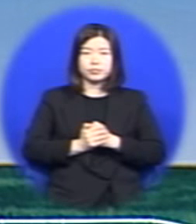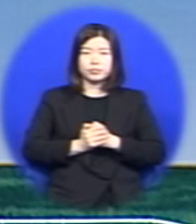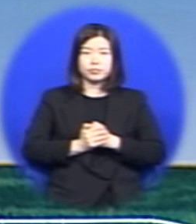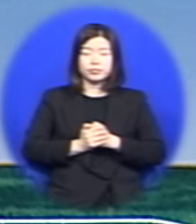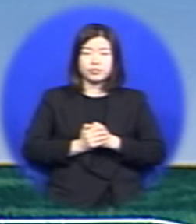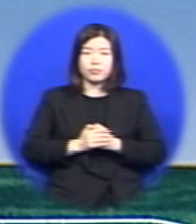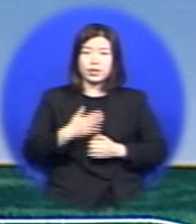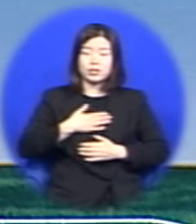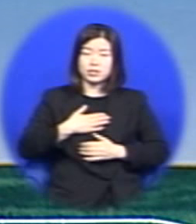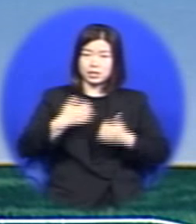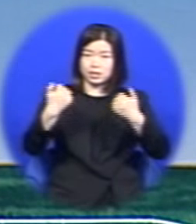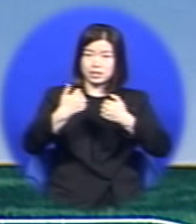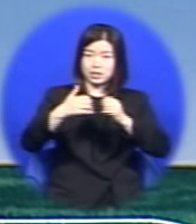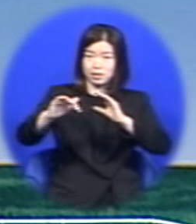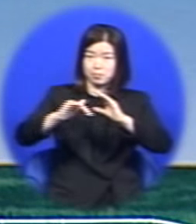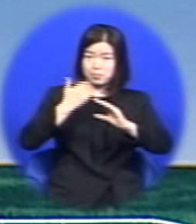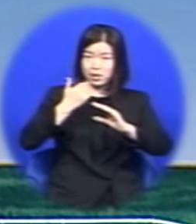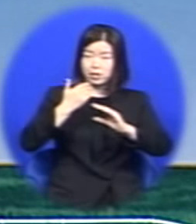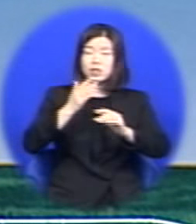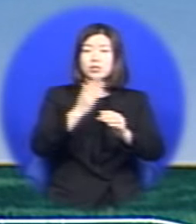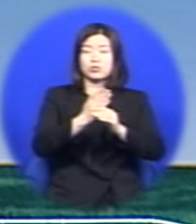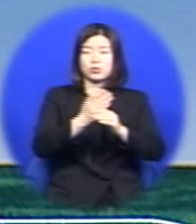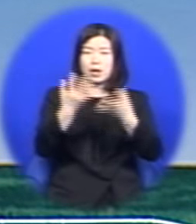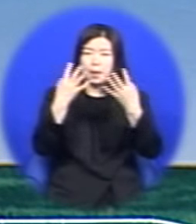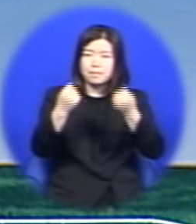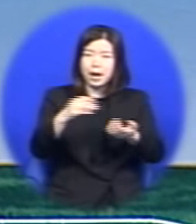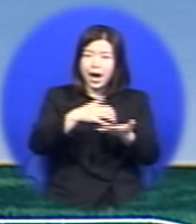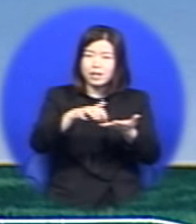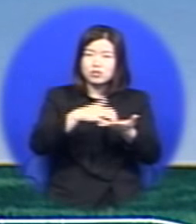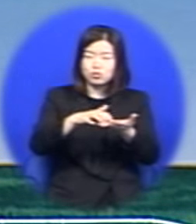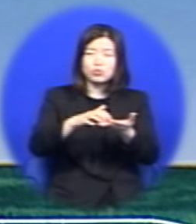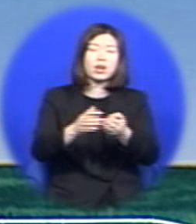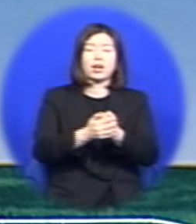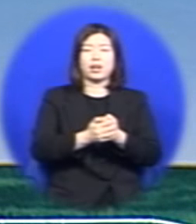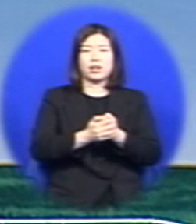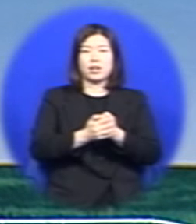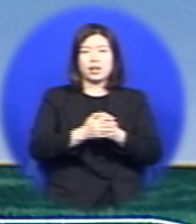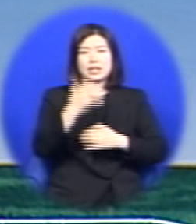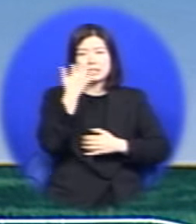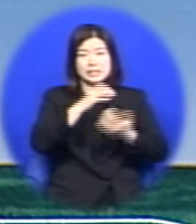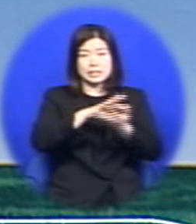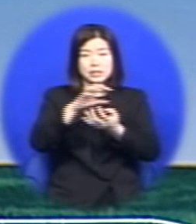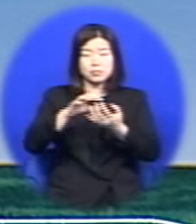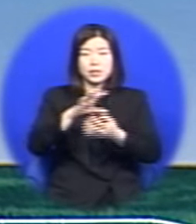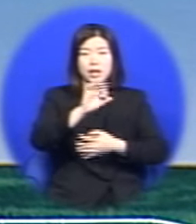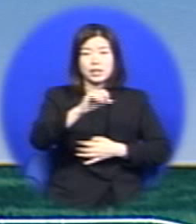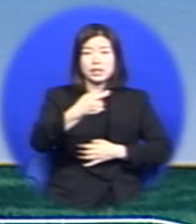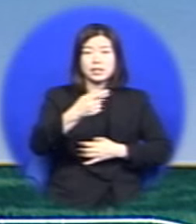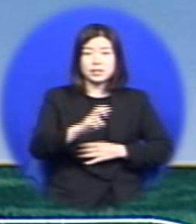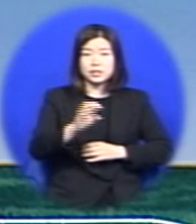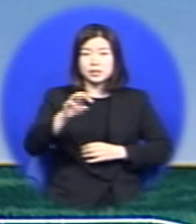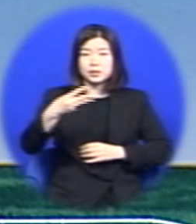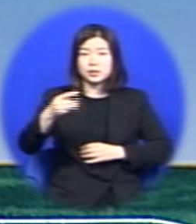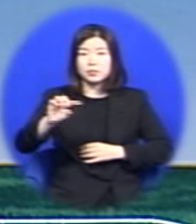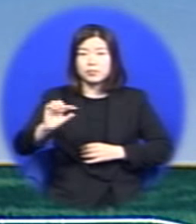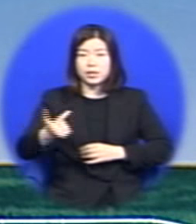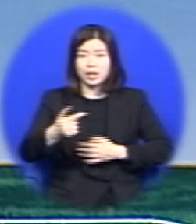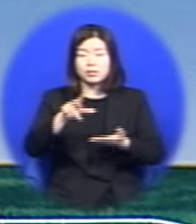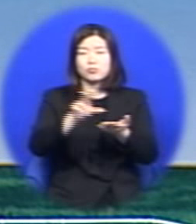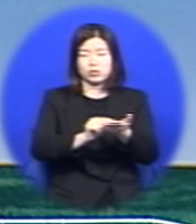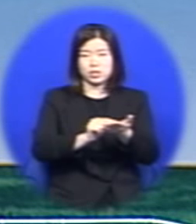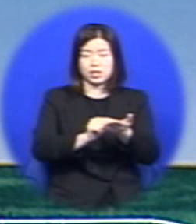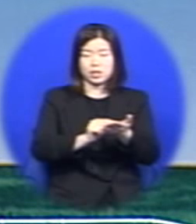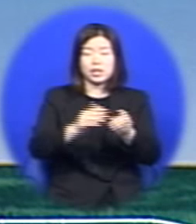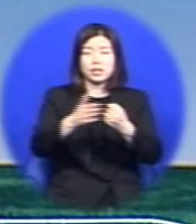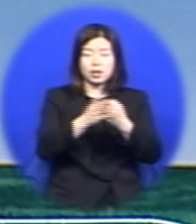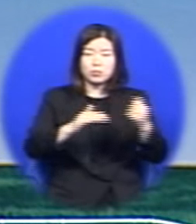제게 상담 메일이 오는 것 중에 상당히 많은 수가 음란 문제 때문에 가정이 깨어지고 부부가 깨어지고